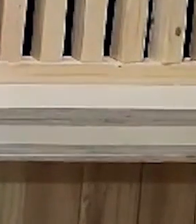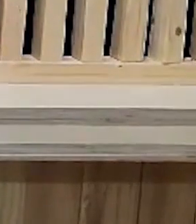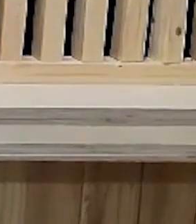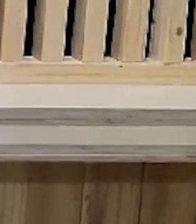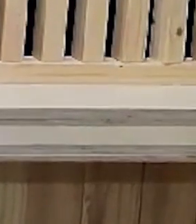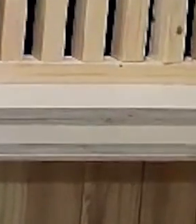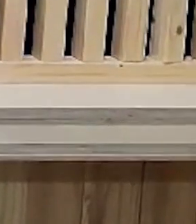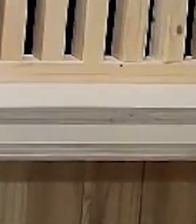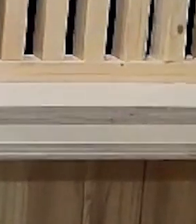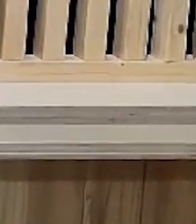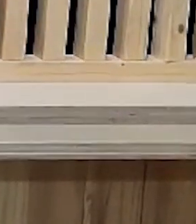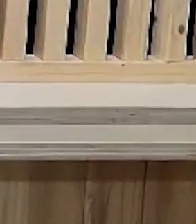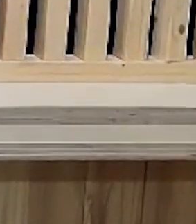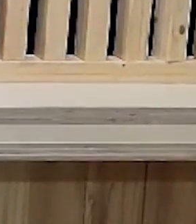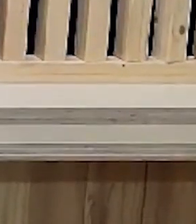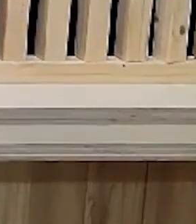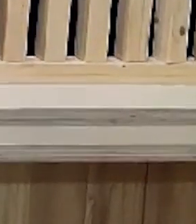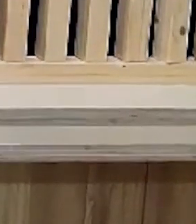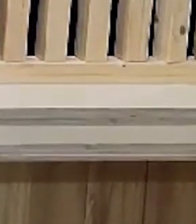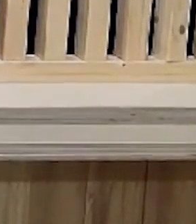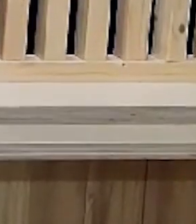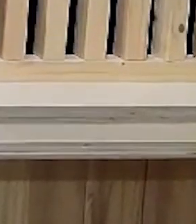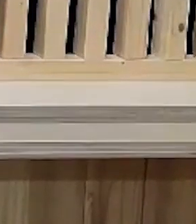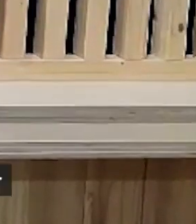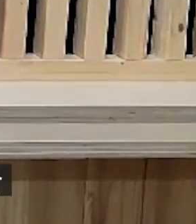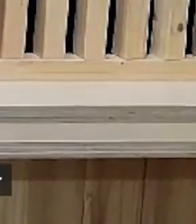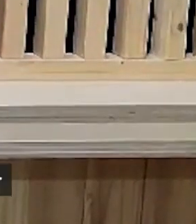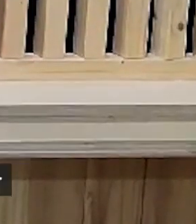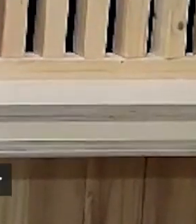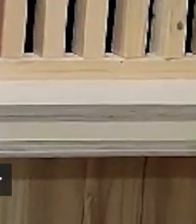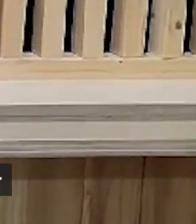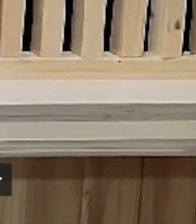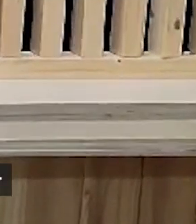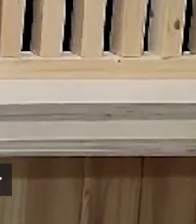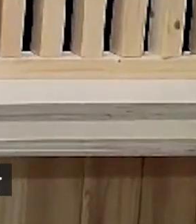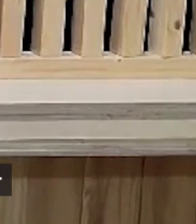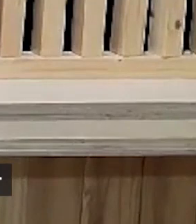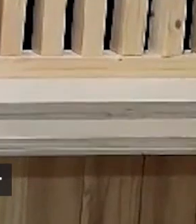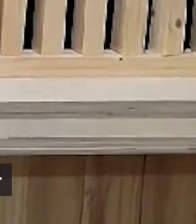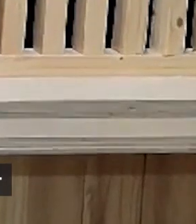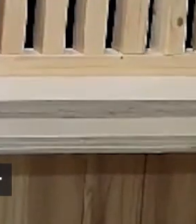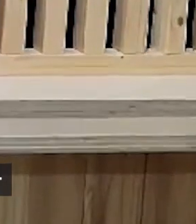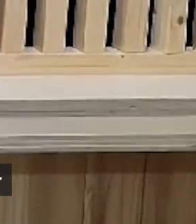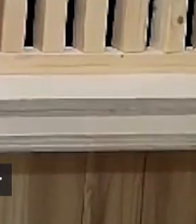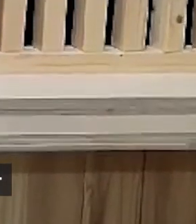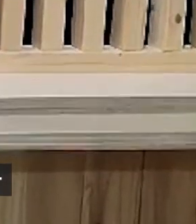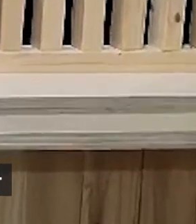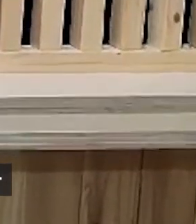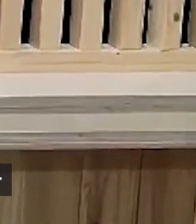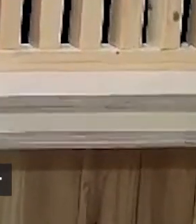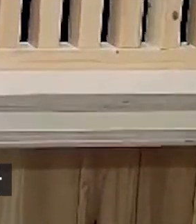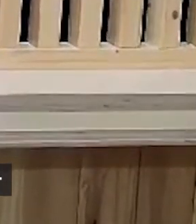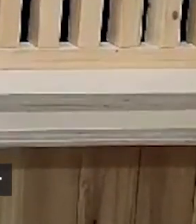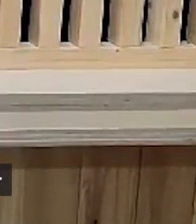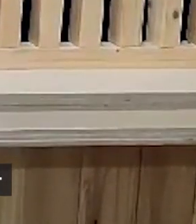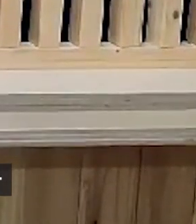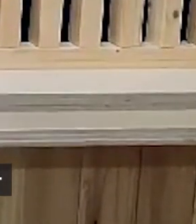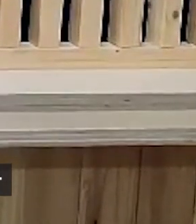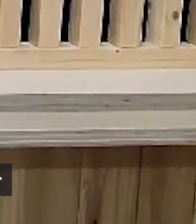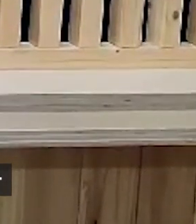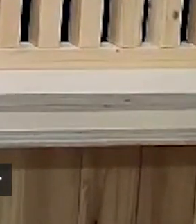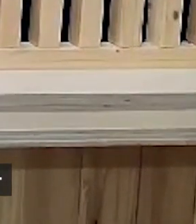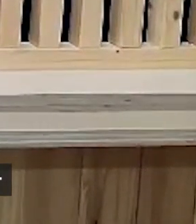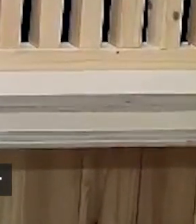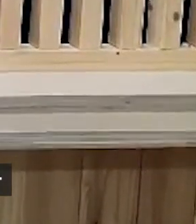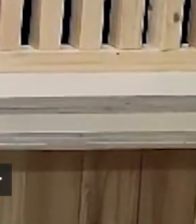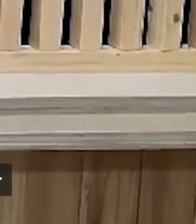안녕하세요. 대한간호협회 정신간호사 회장 박예란입니다. 2021년 정신건강 행사에 수상하게